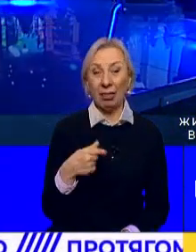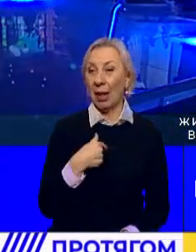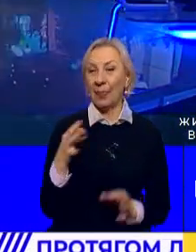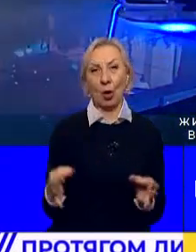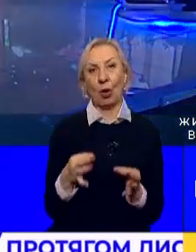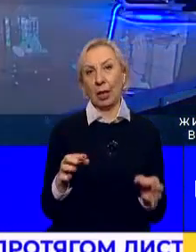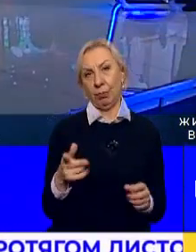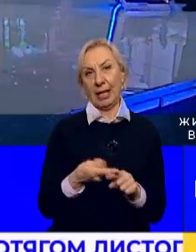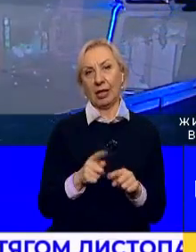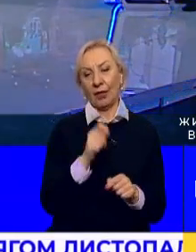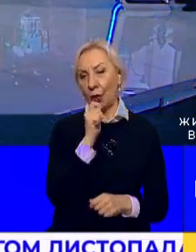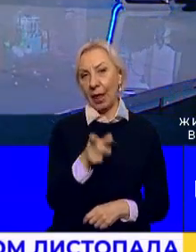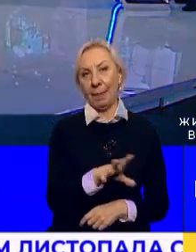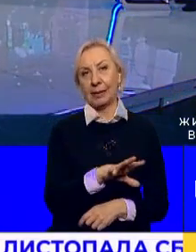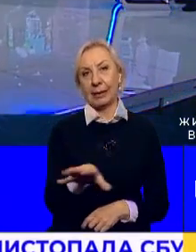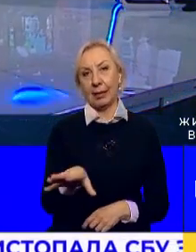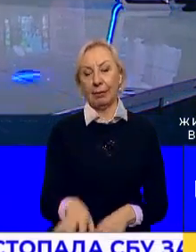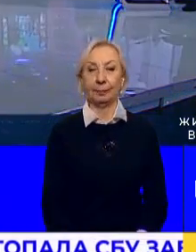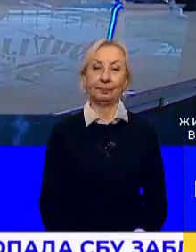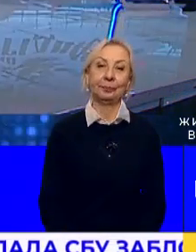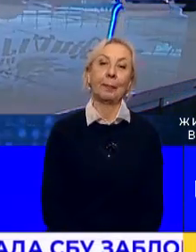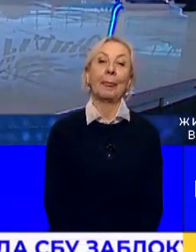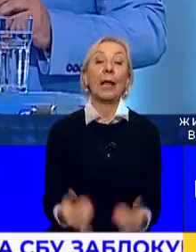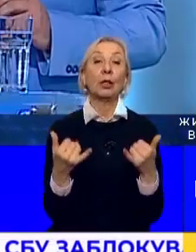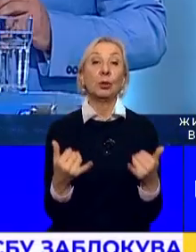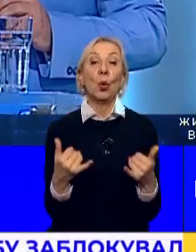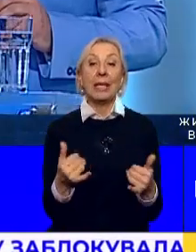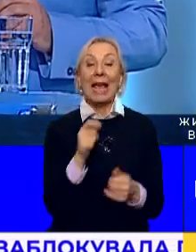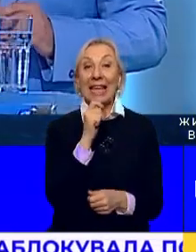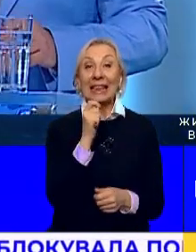И сегодня же вышло интервью Андрея Ермака на РПК Украина.